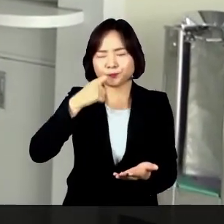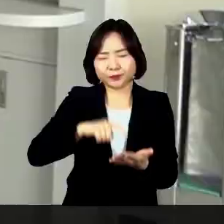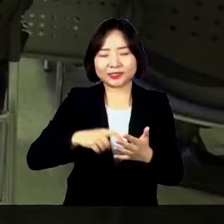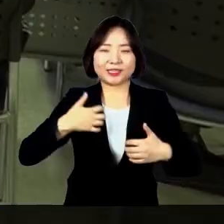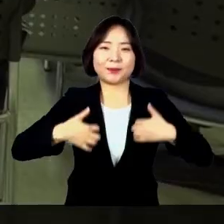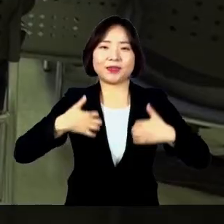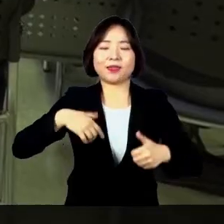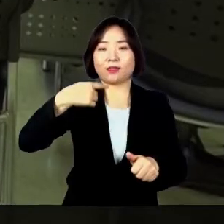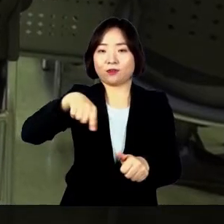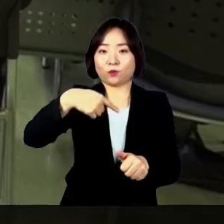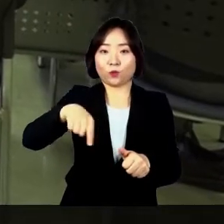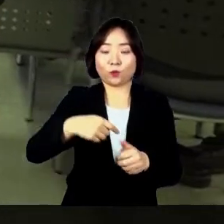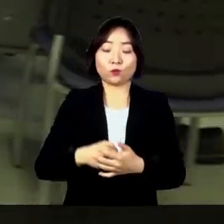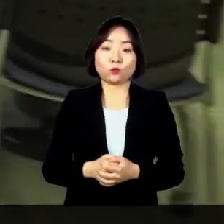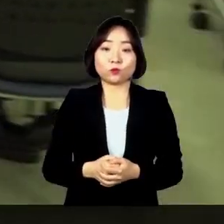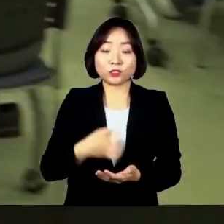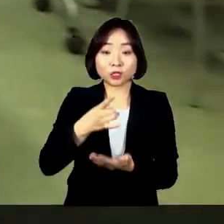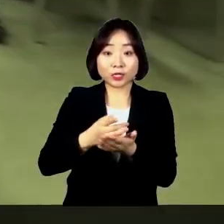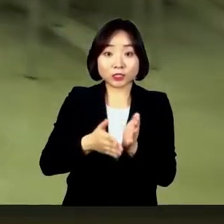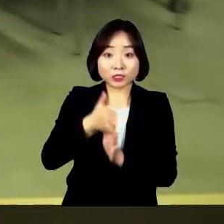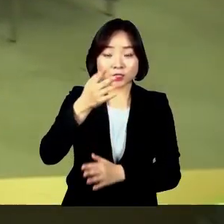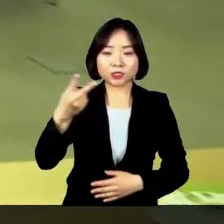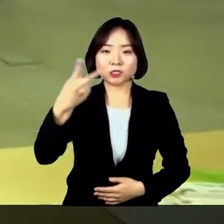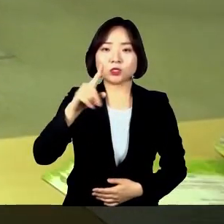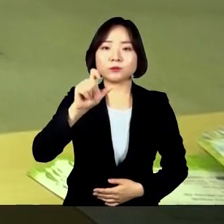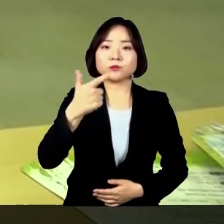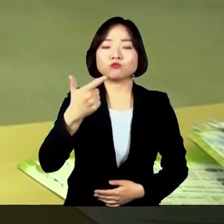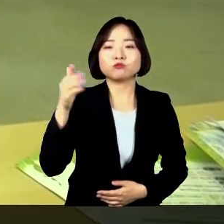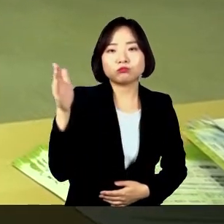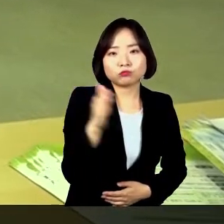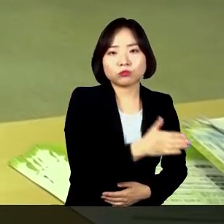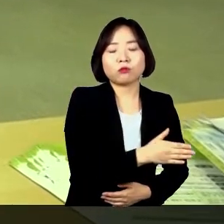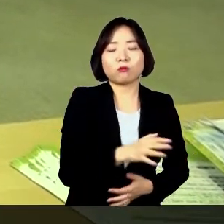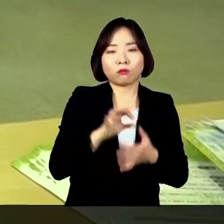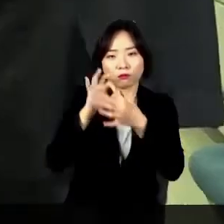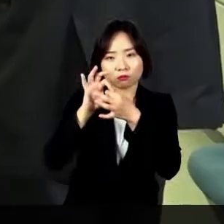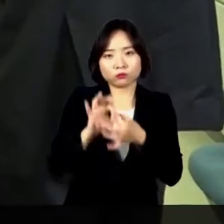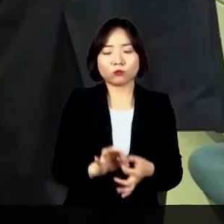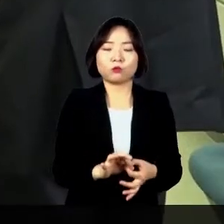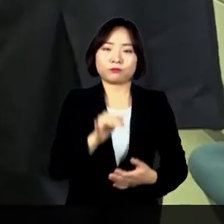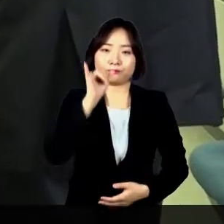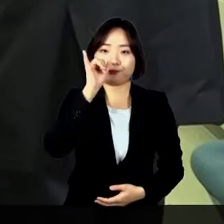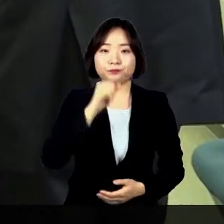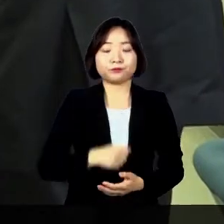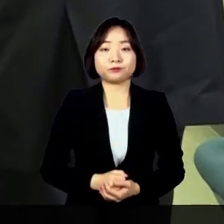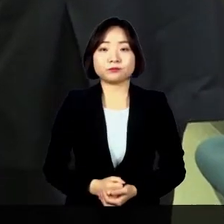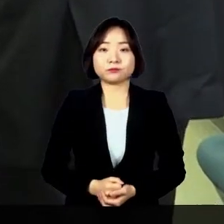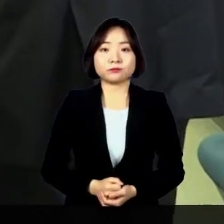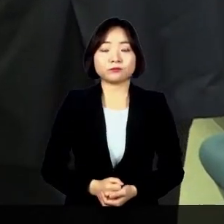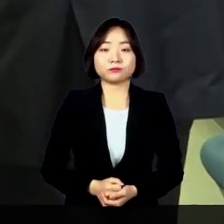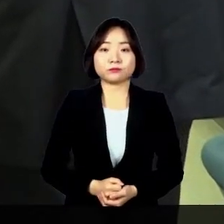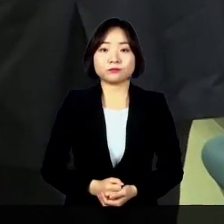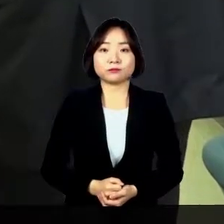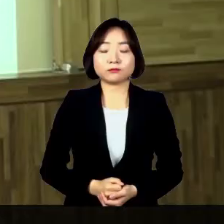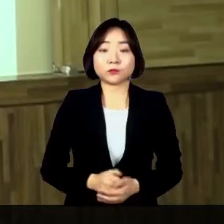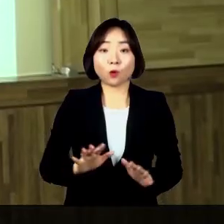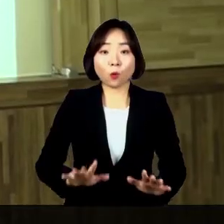프로그램인데요. 천안시에서는 2016년부터 매년 다른 주제로 강의를 개설해 시민들의 큰 호응을 얻고